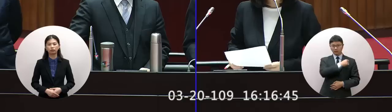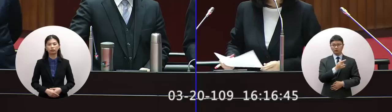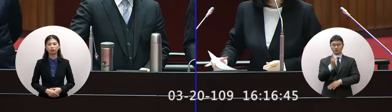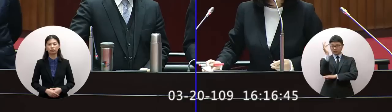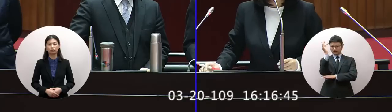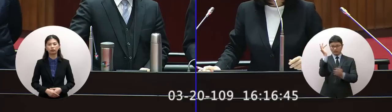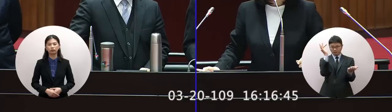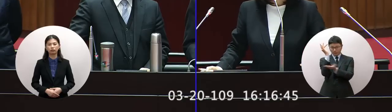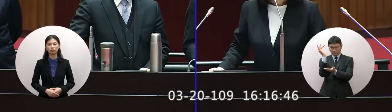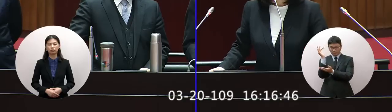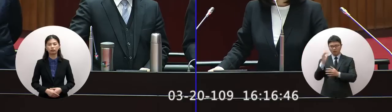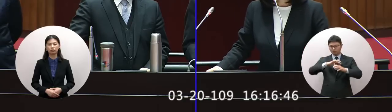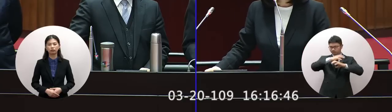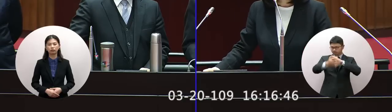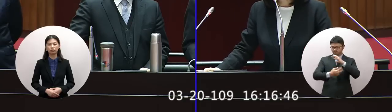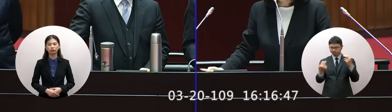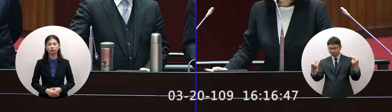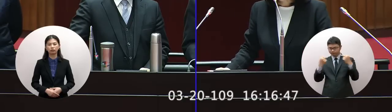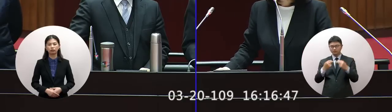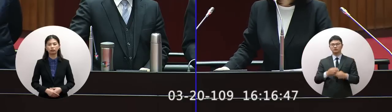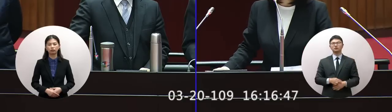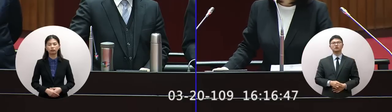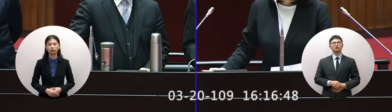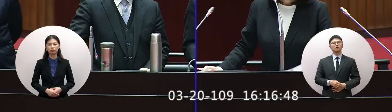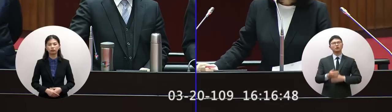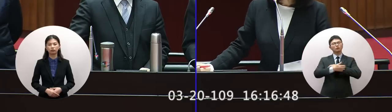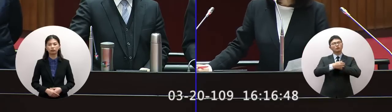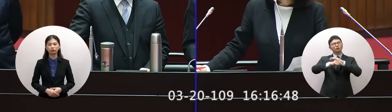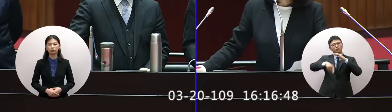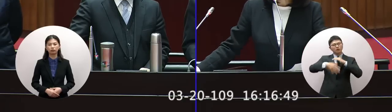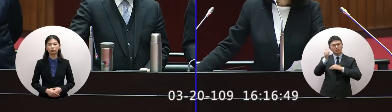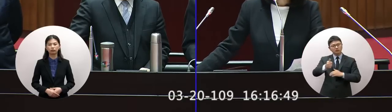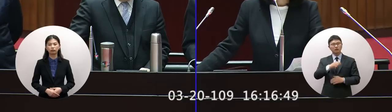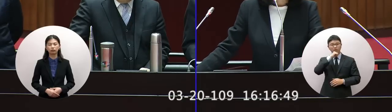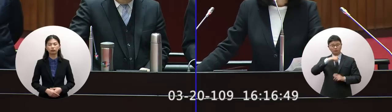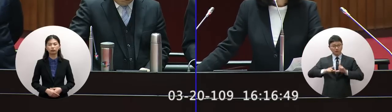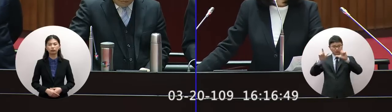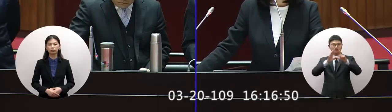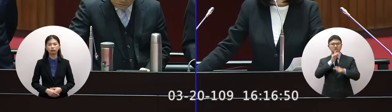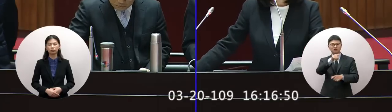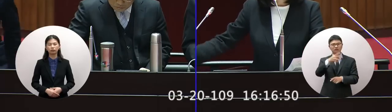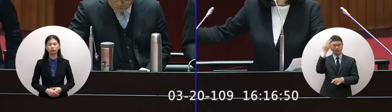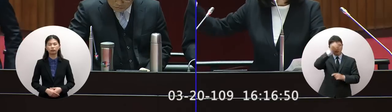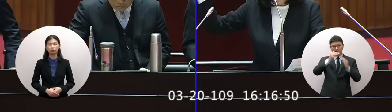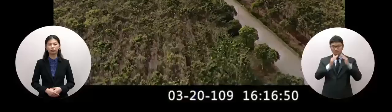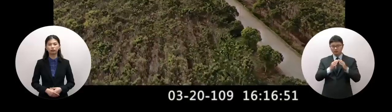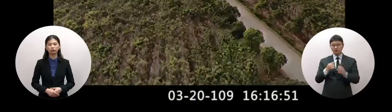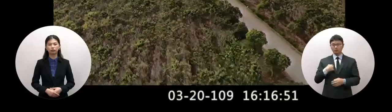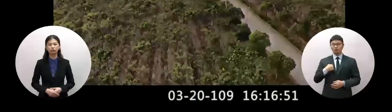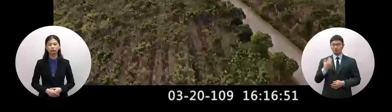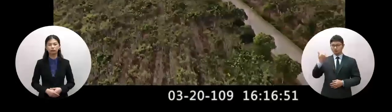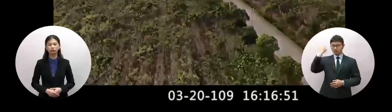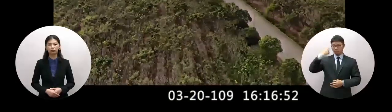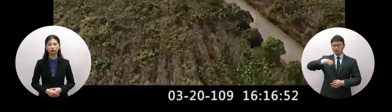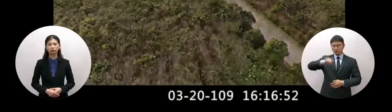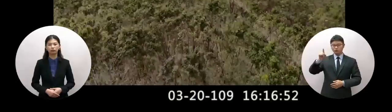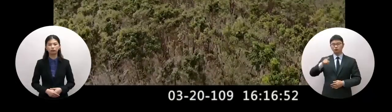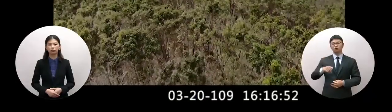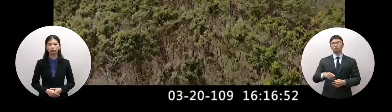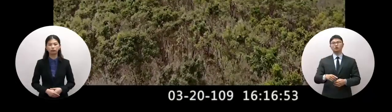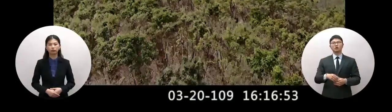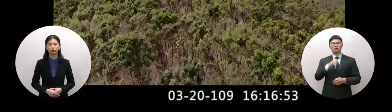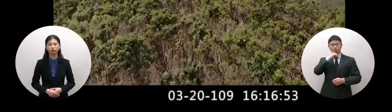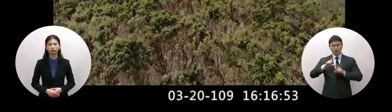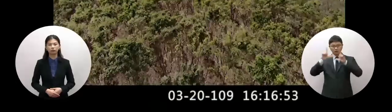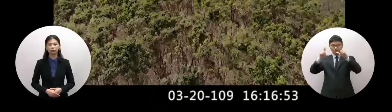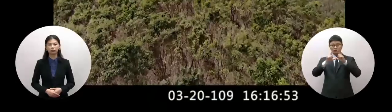都在看哦。院长，屏东是你的故乡。上一周我到屏东去，我从大武山腰往下